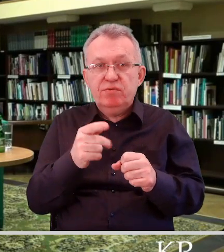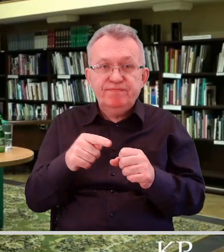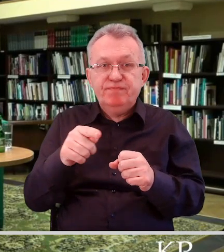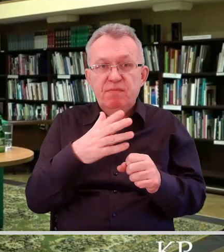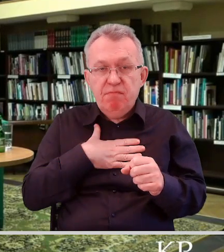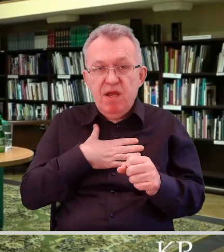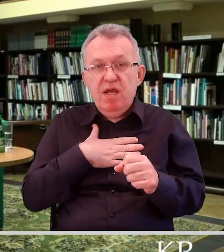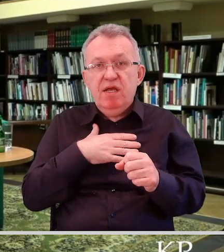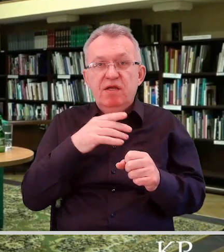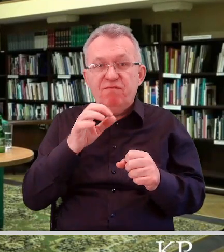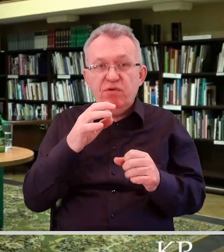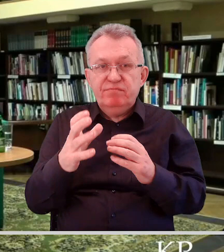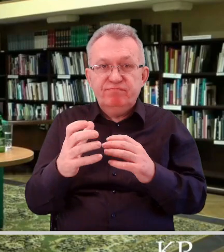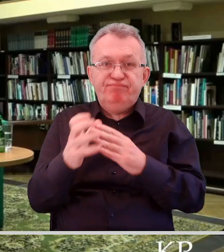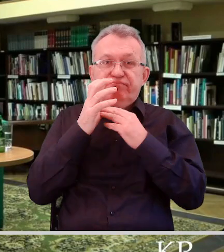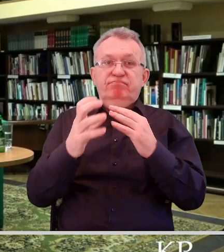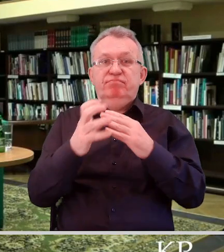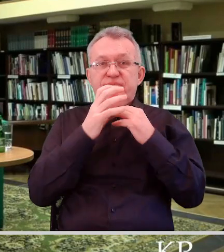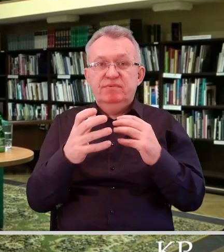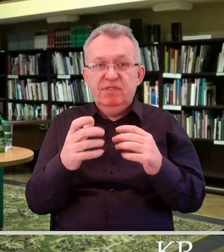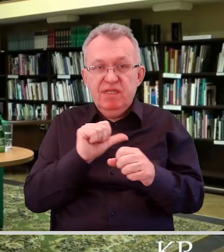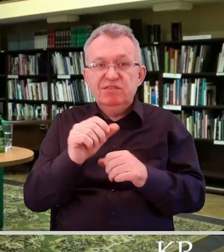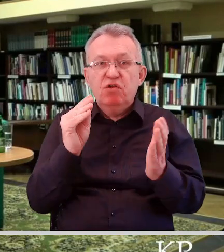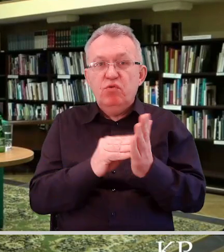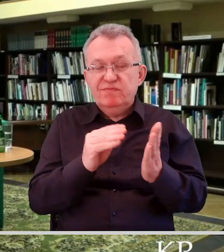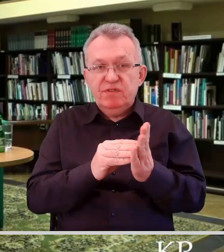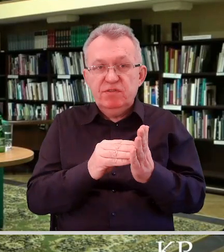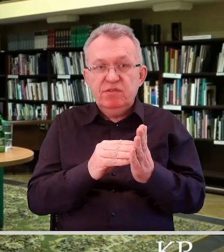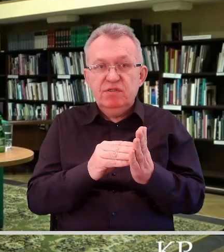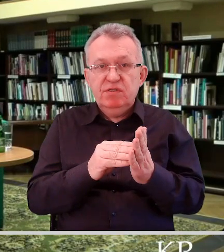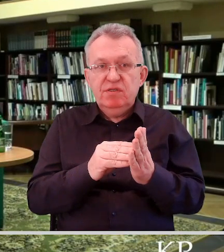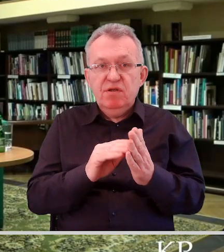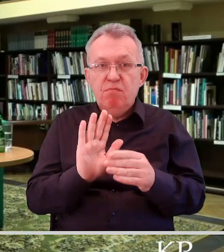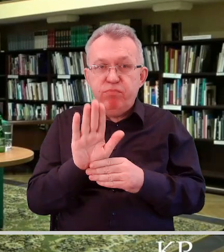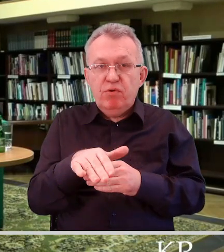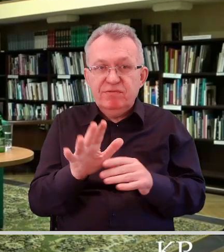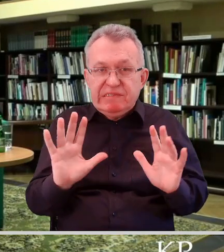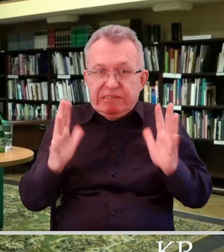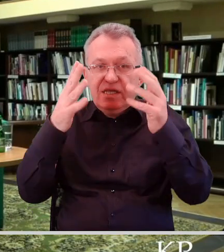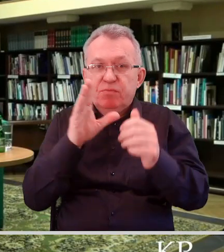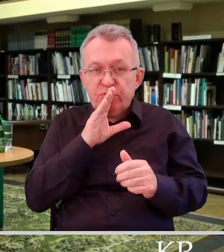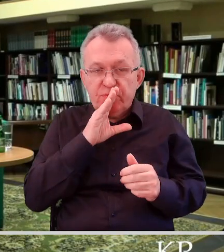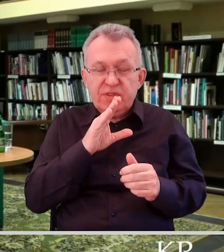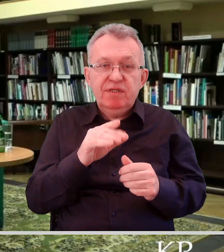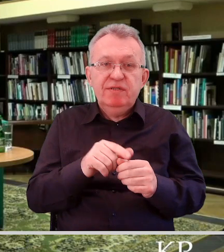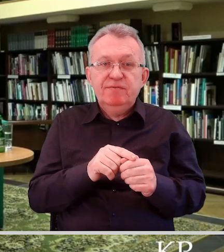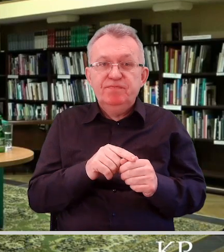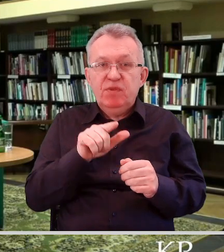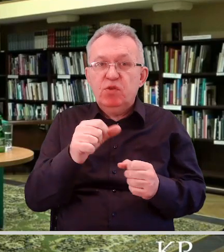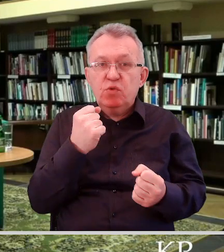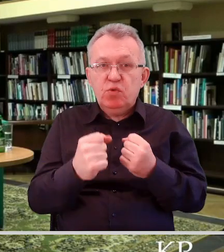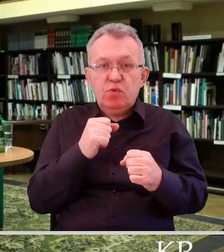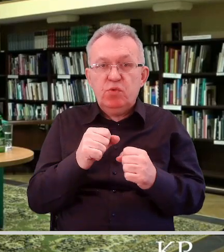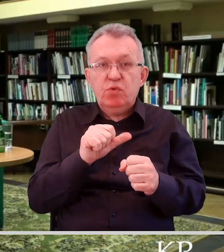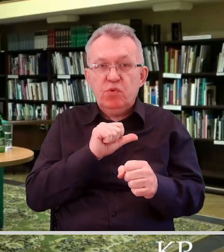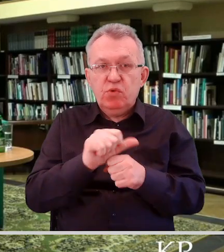ma dla nas jakąś obelgę. To jest doświadczenie takie poststrajkowe i ono jest trudne